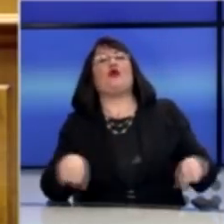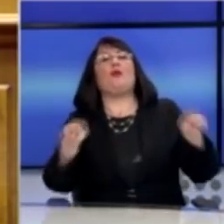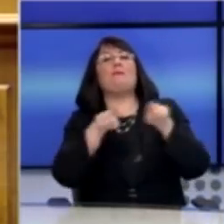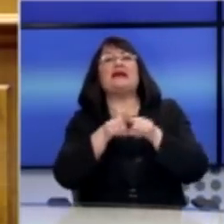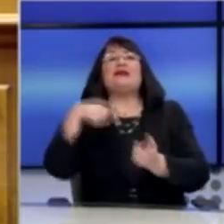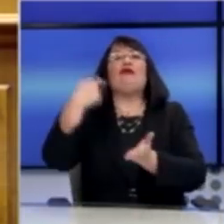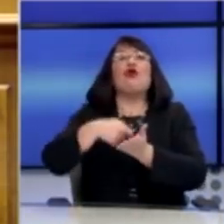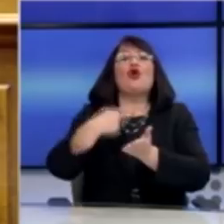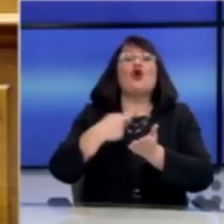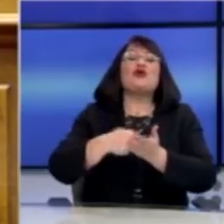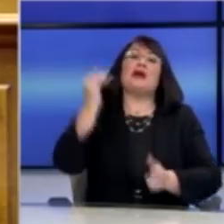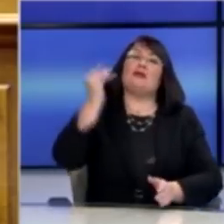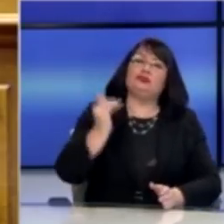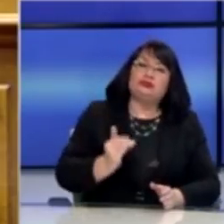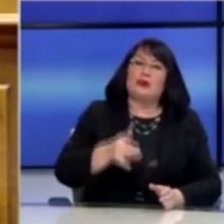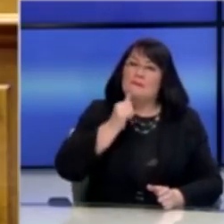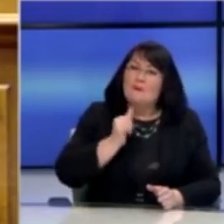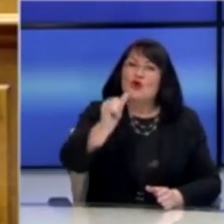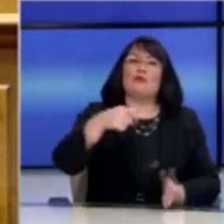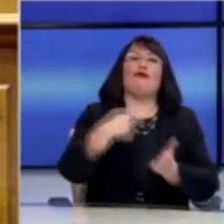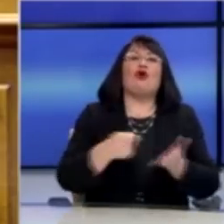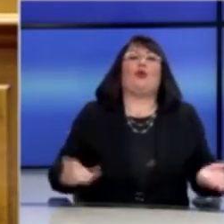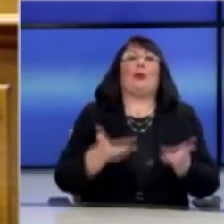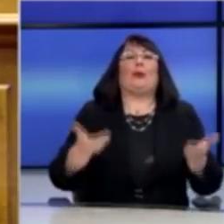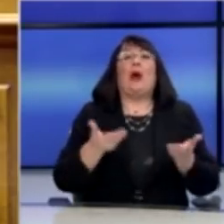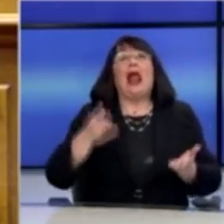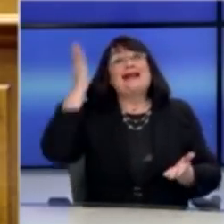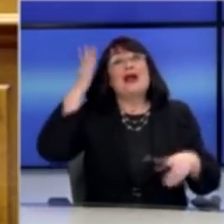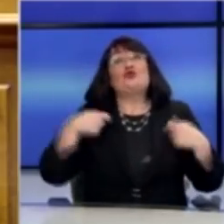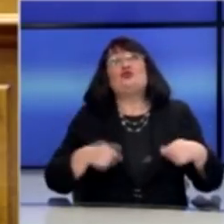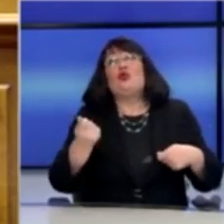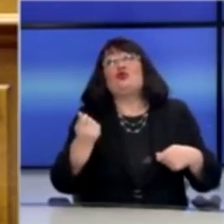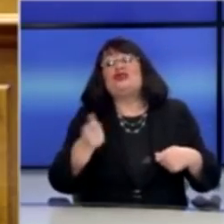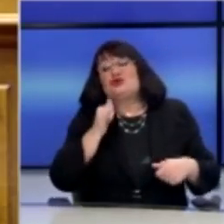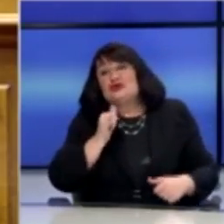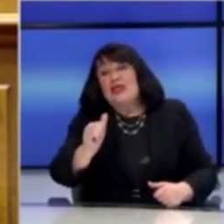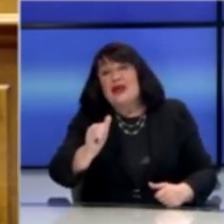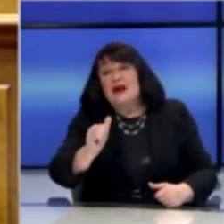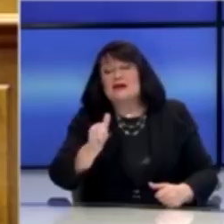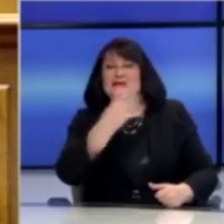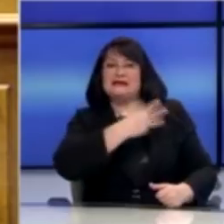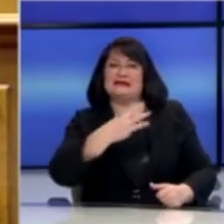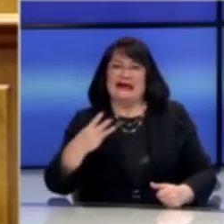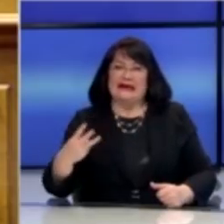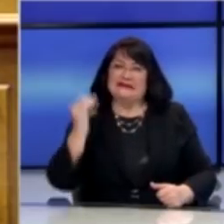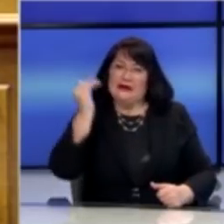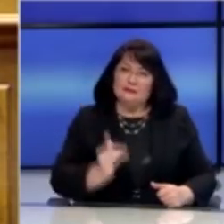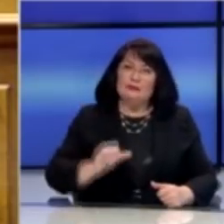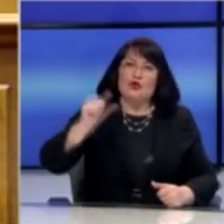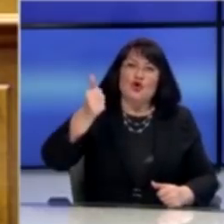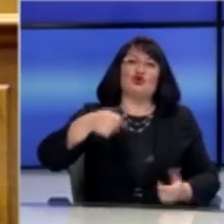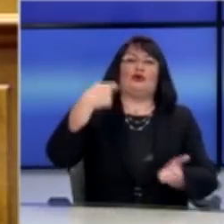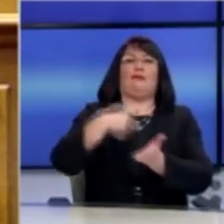μείωση της φορολογίας, για μόνιμες φοροελαφρύνσεις για το μεγάλο κεφάλαιο είναι σταθερή. Ο ΣΥΡΙΖΑ μείωσε πρώτος